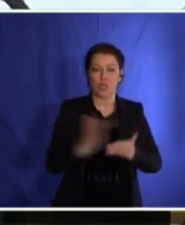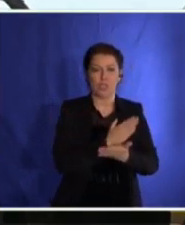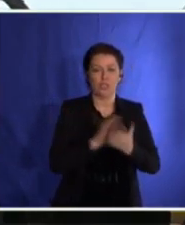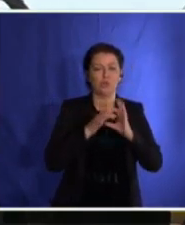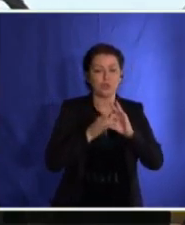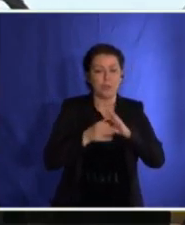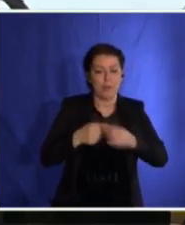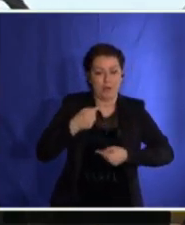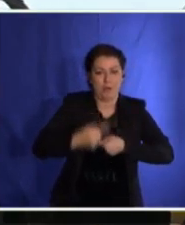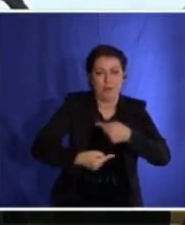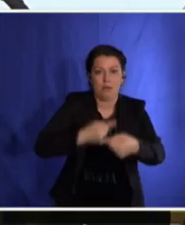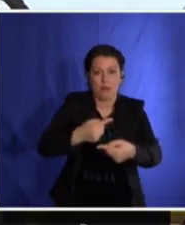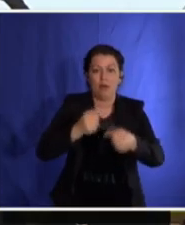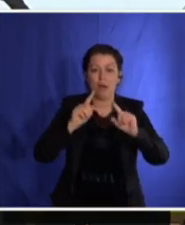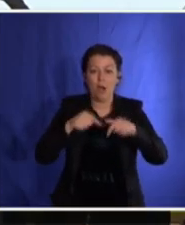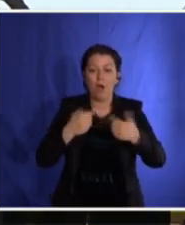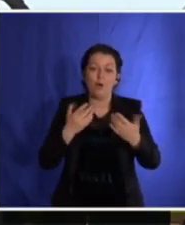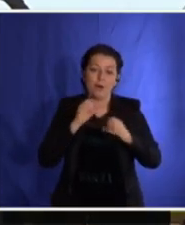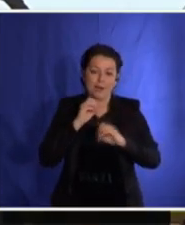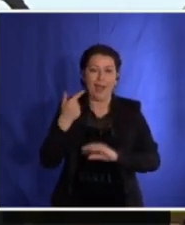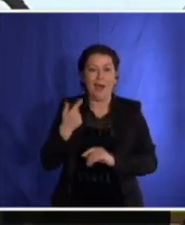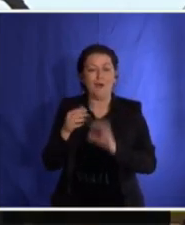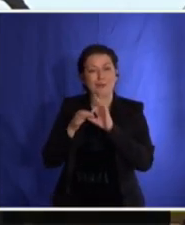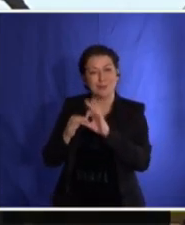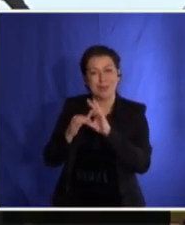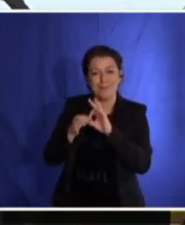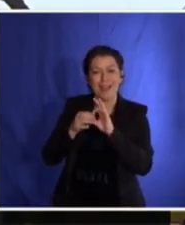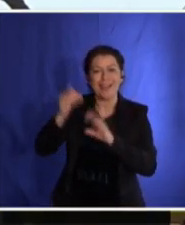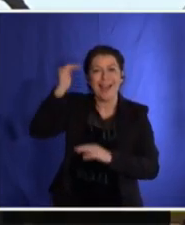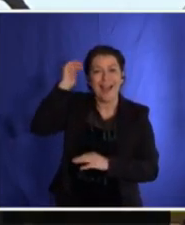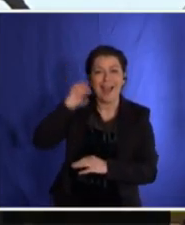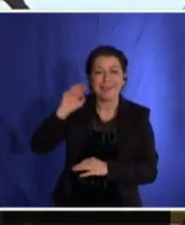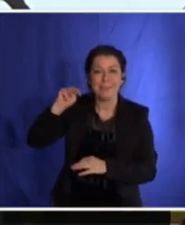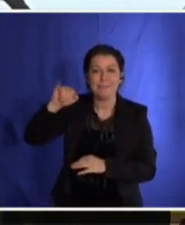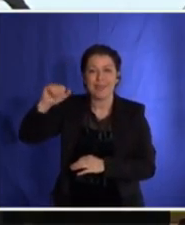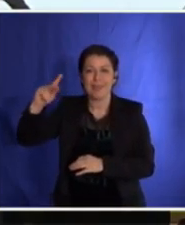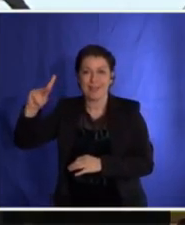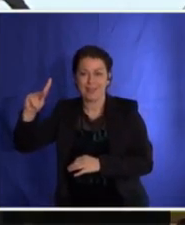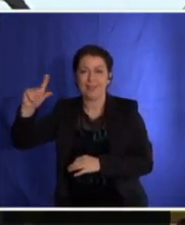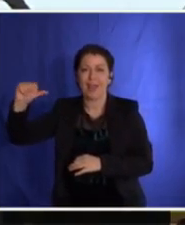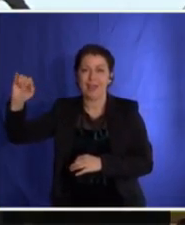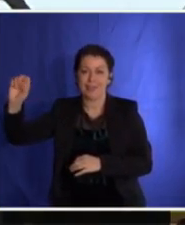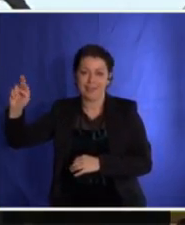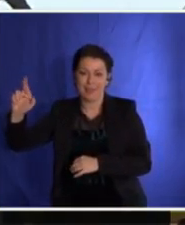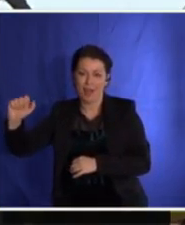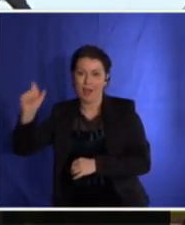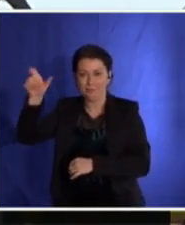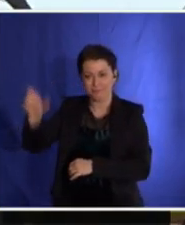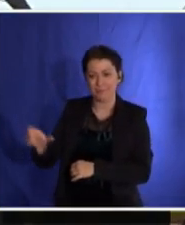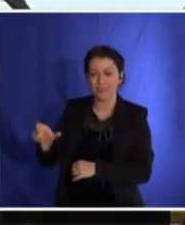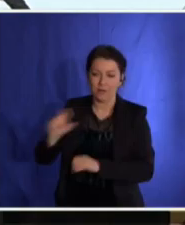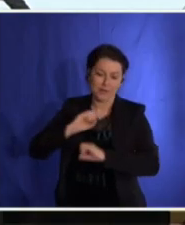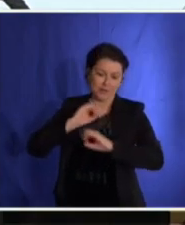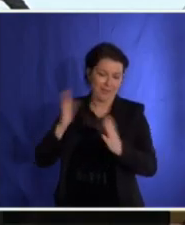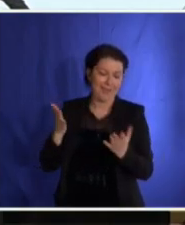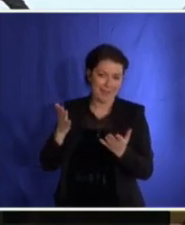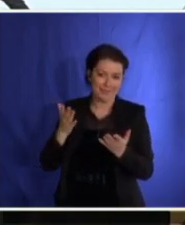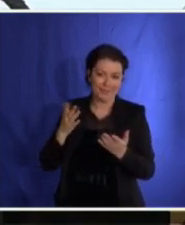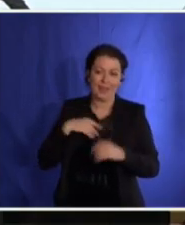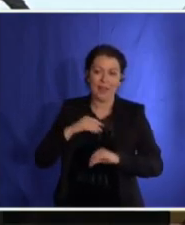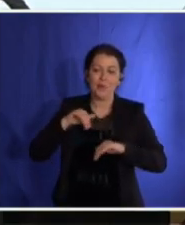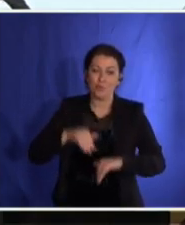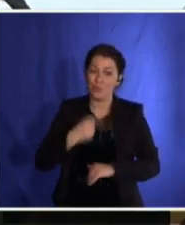Vorgangsweise und natürlich auch, was Hanni Mikl-Leitner anbelangt, von der Person. Ich glaube, man muss darauf hinweisen, erst einmal eine Frau